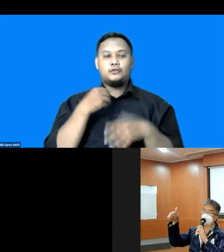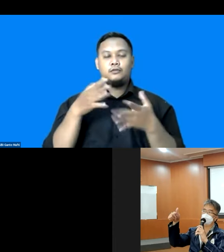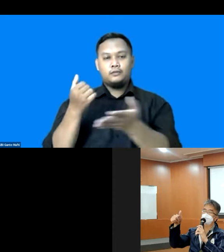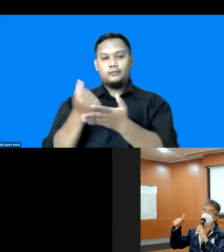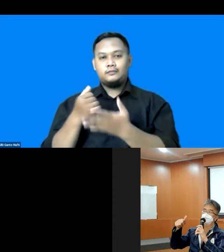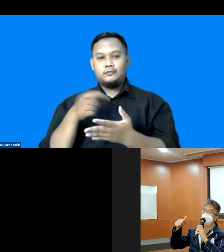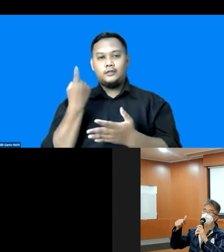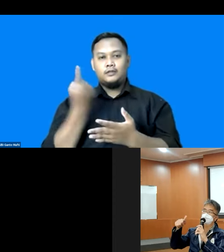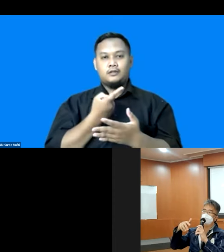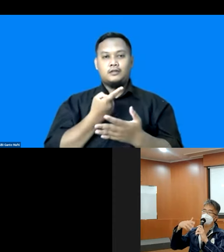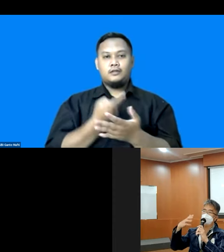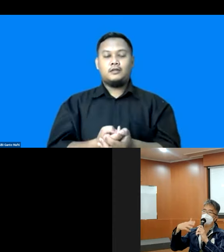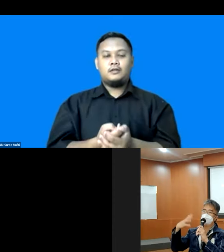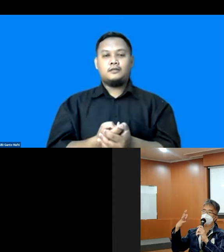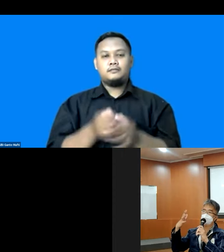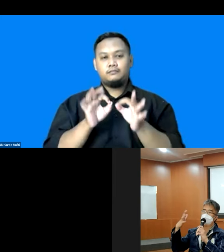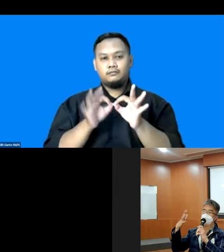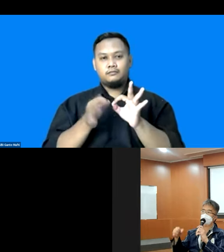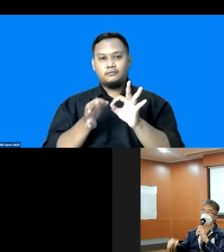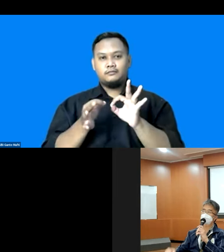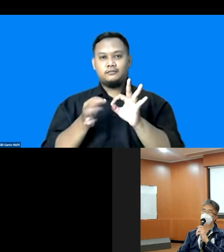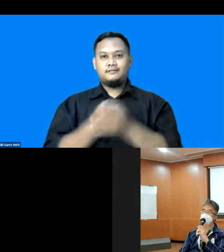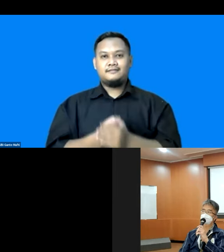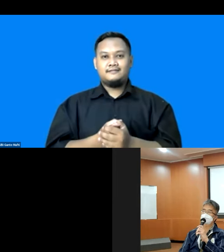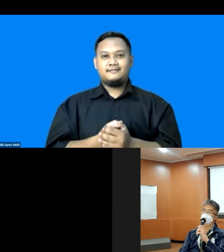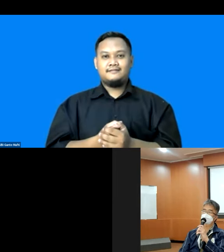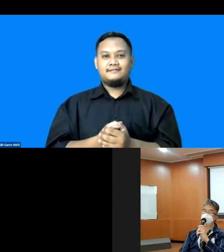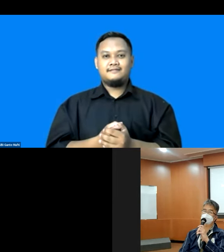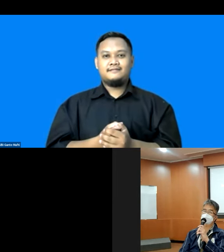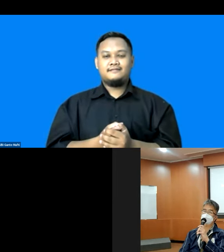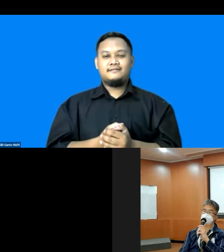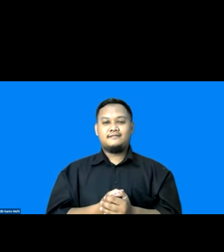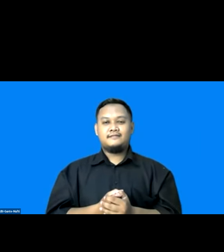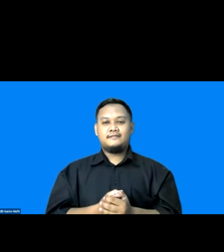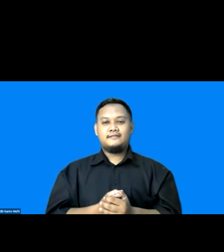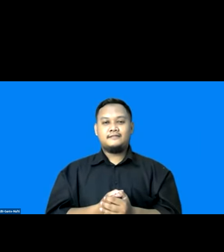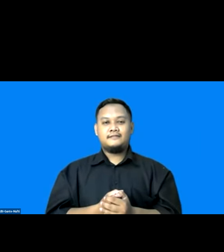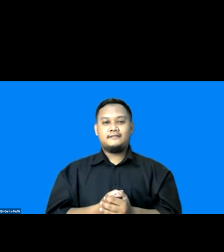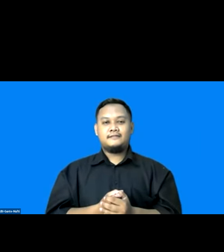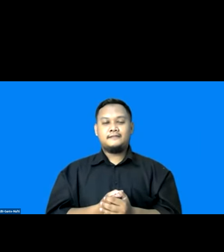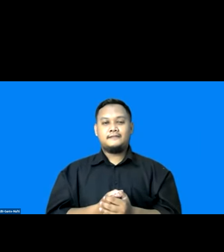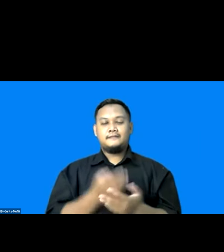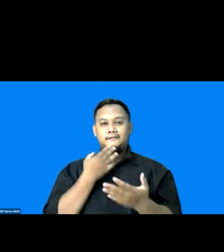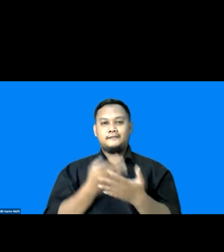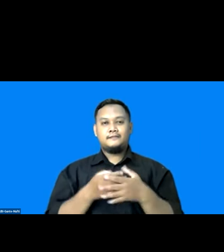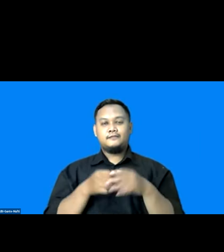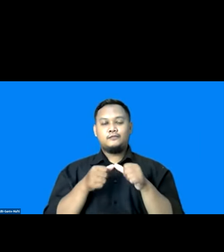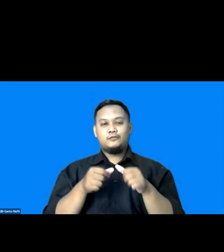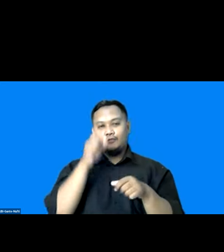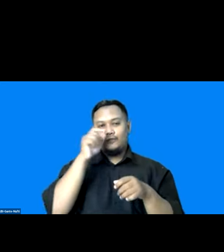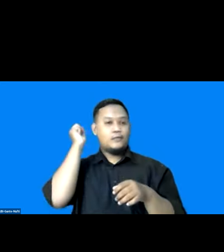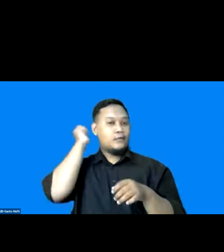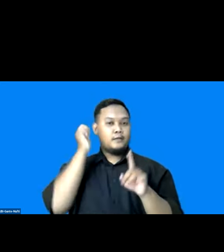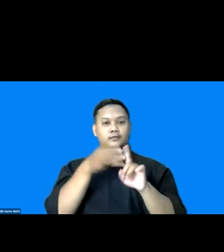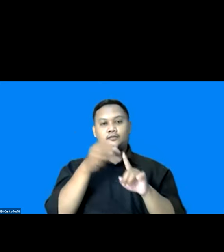kita juru bahasa isyarat hari ini. Terima kasih banyak. Dan juga untuk Bu Berti